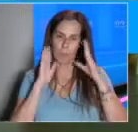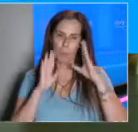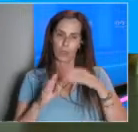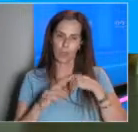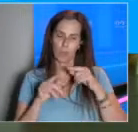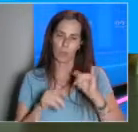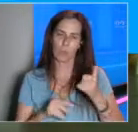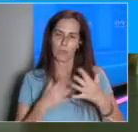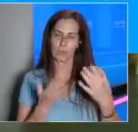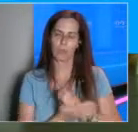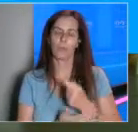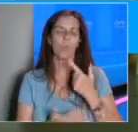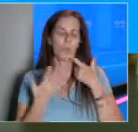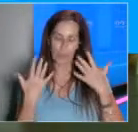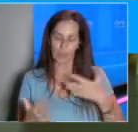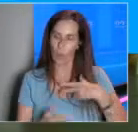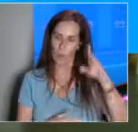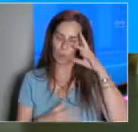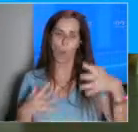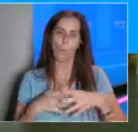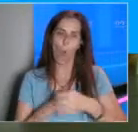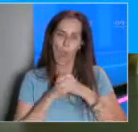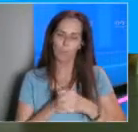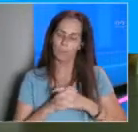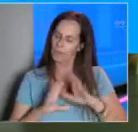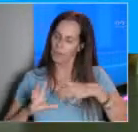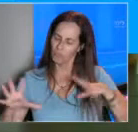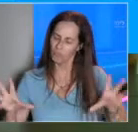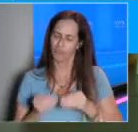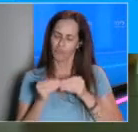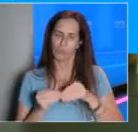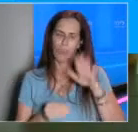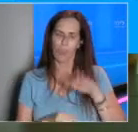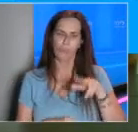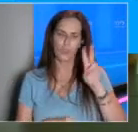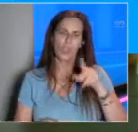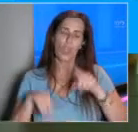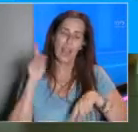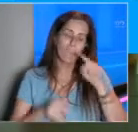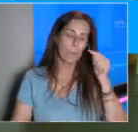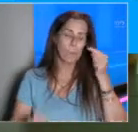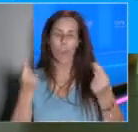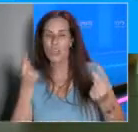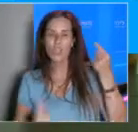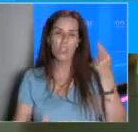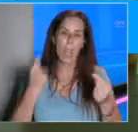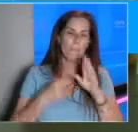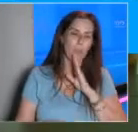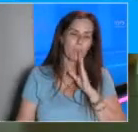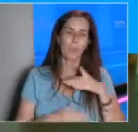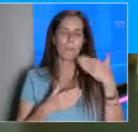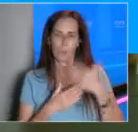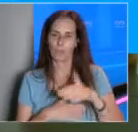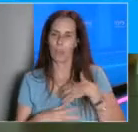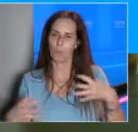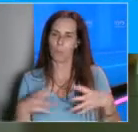בדרך לזה. בוא נגיד ככה, אנחנו בליכוד מאוחדים ומלוכדים, גם כשיש לפעמים פה ושם חריקות, בסוף